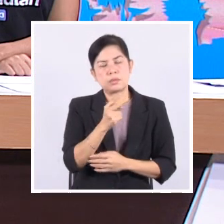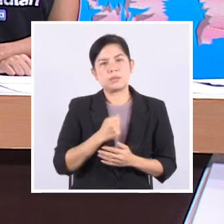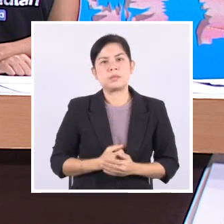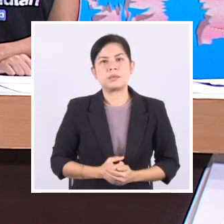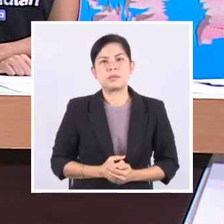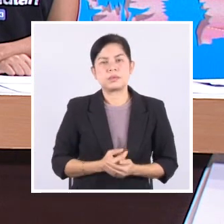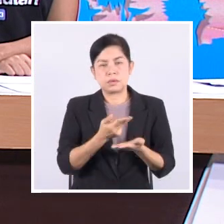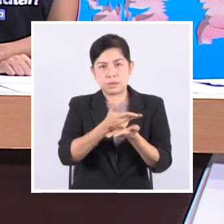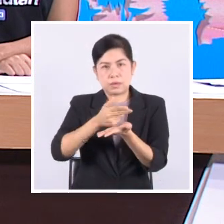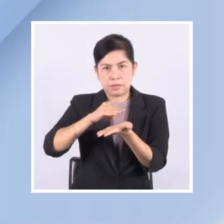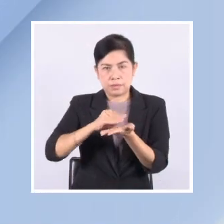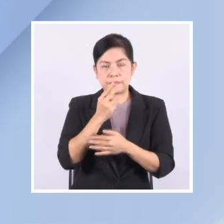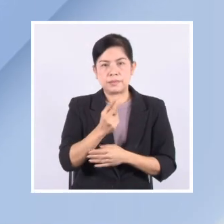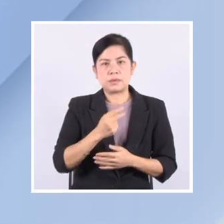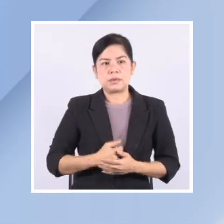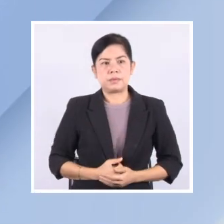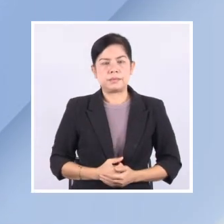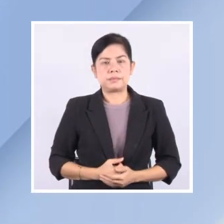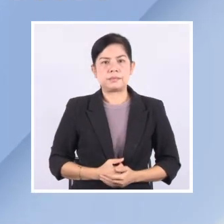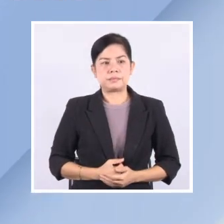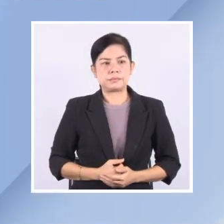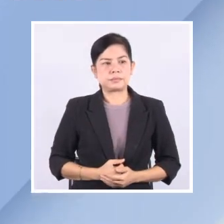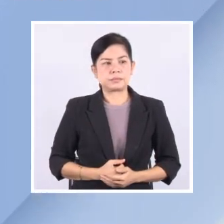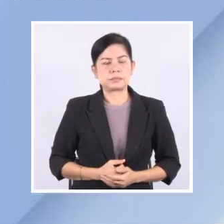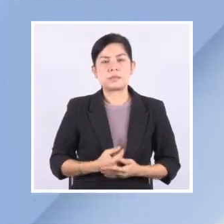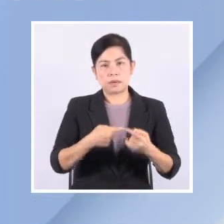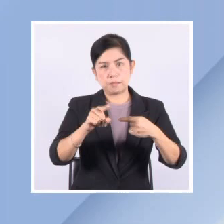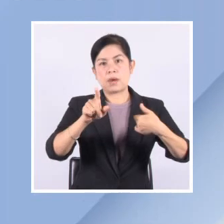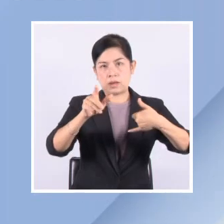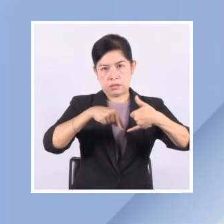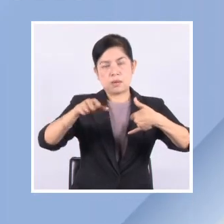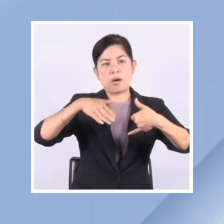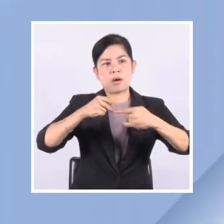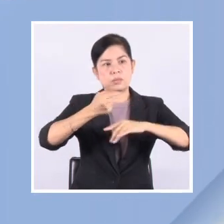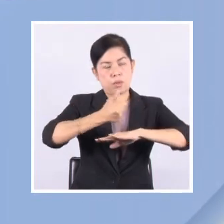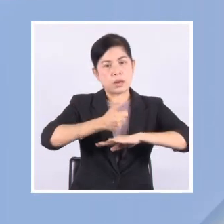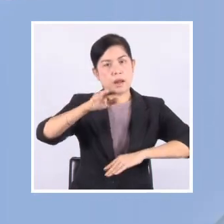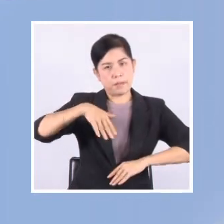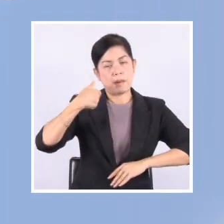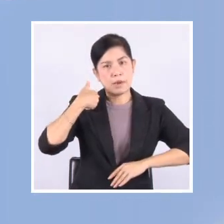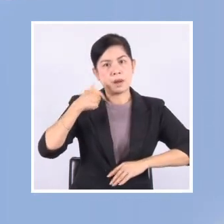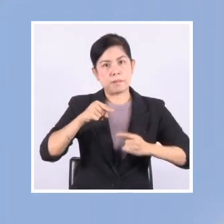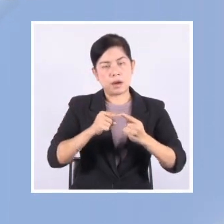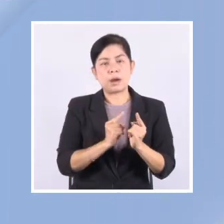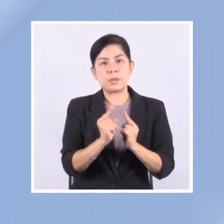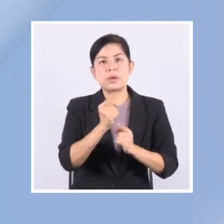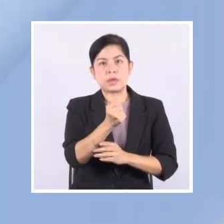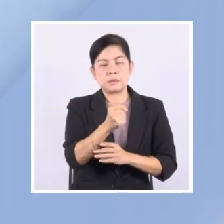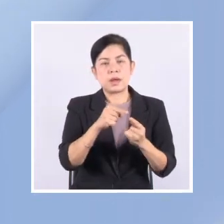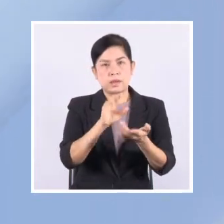คลิปนี้กันหน่อยค่ะ ไปเรียกใครมาก็ได้ไปเรียกหัวหน้ามาก็ได้กองกองปราบพี่ว่าจับไปเรียกกองปราบมาเลยก็